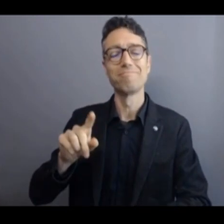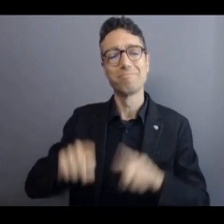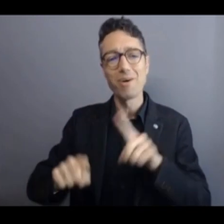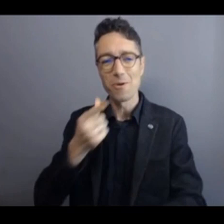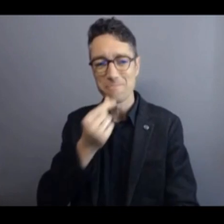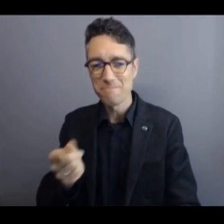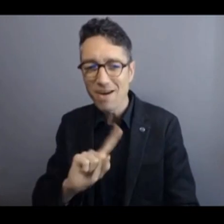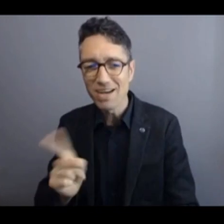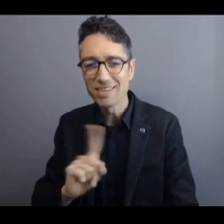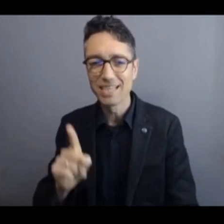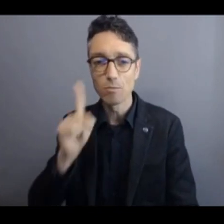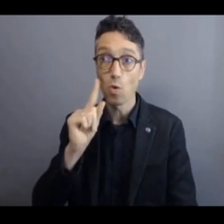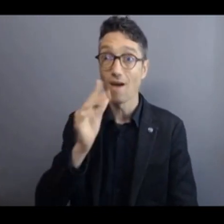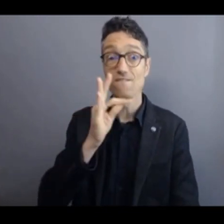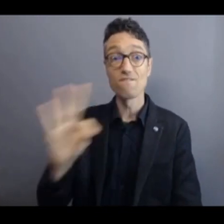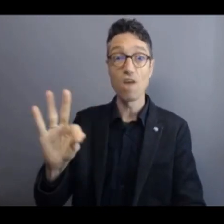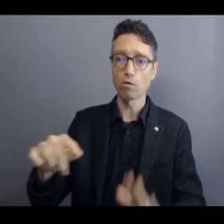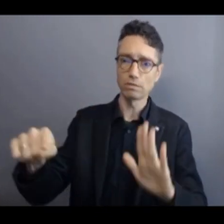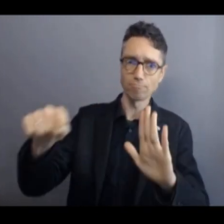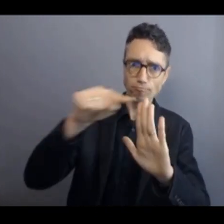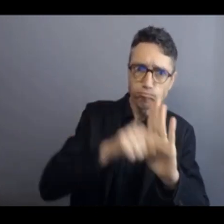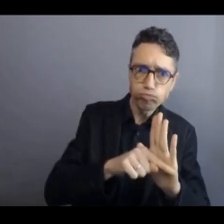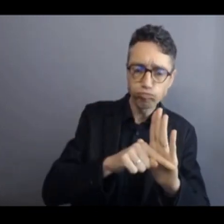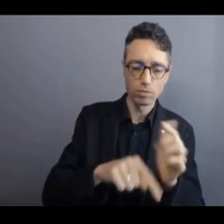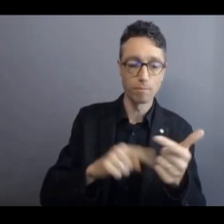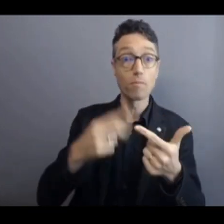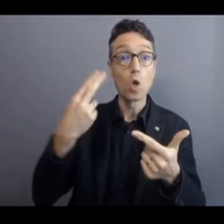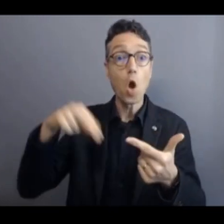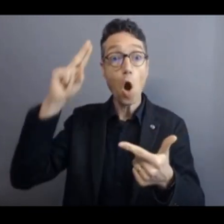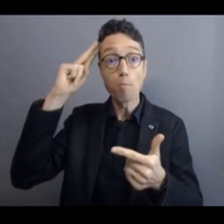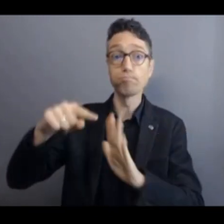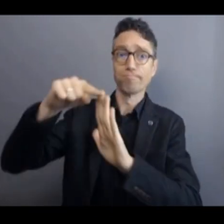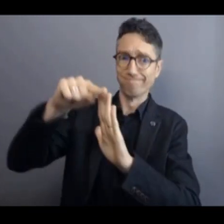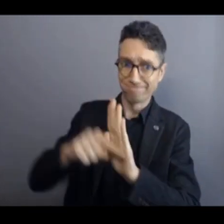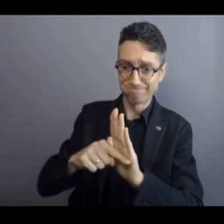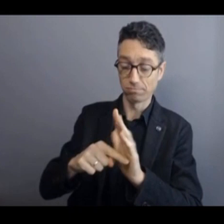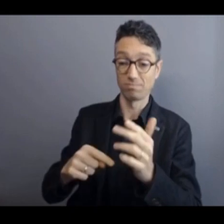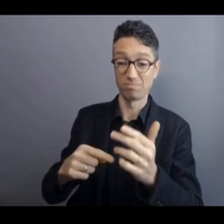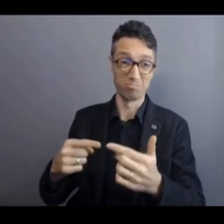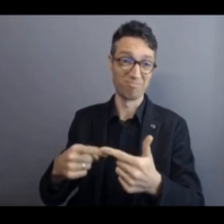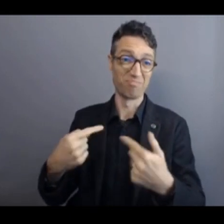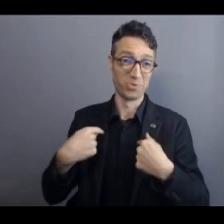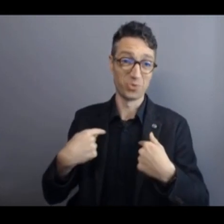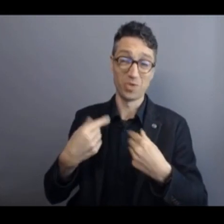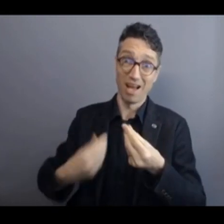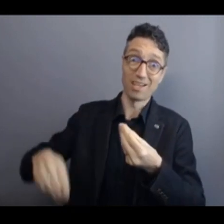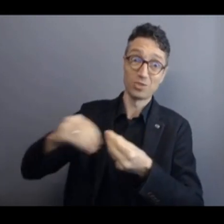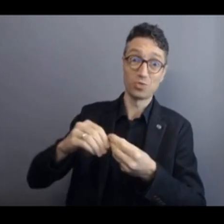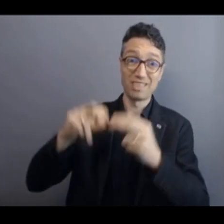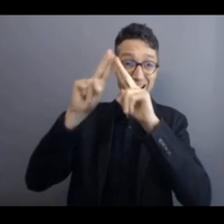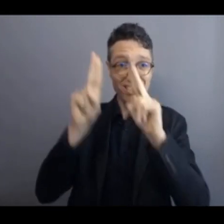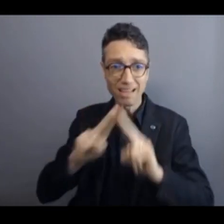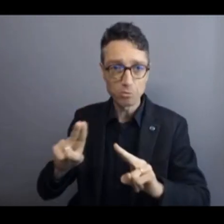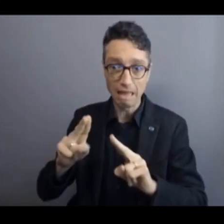réglementation française, européenne, mais aussi pour nous internationale. Et on sait que pour les US ou le Canada,